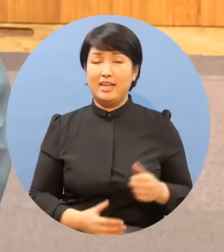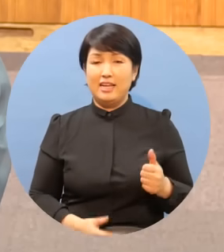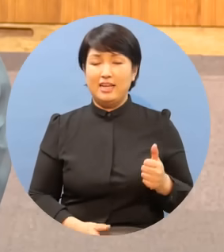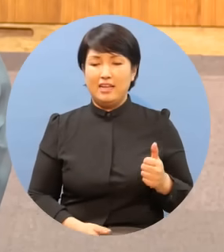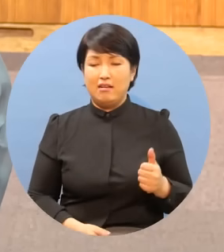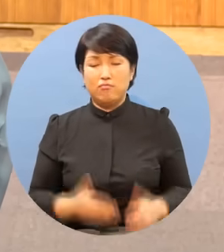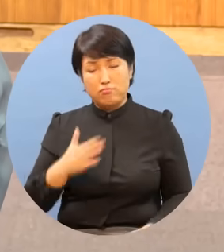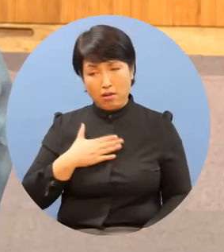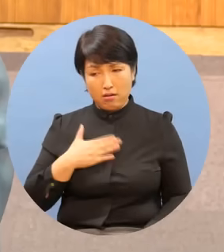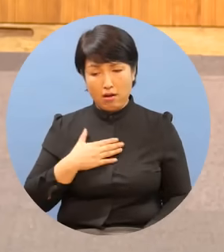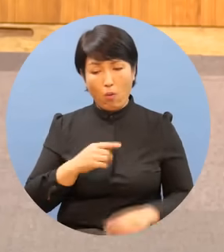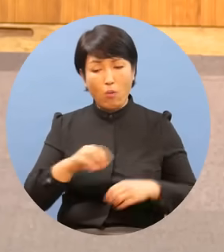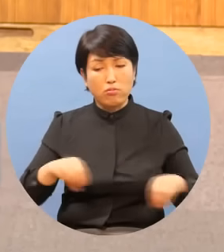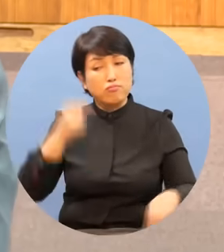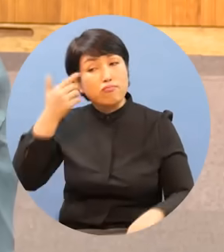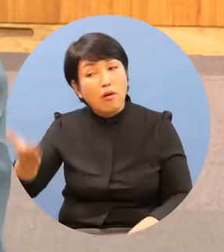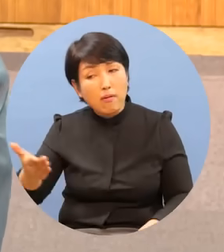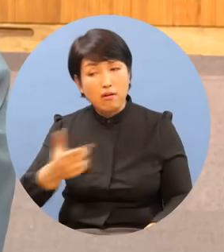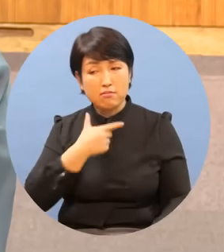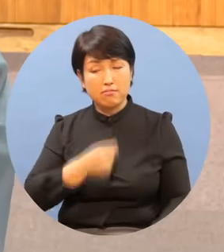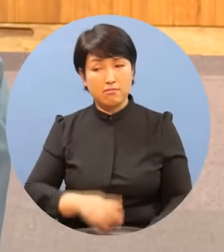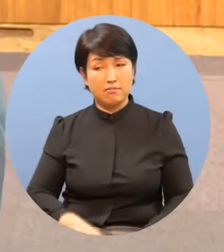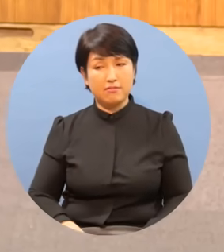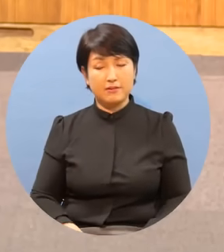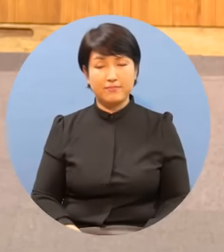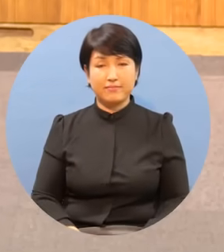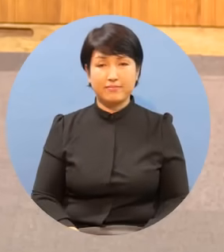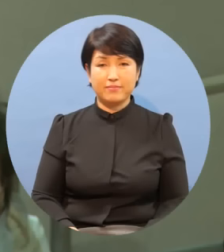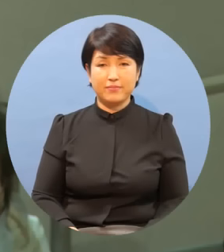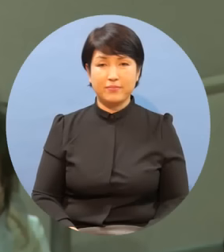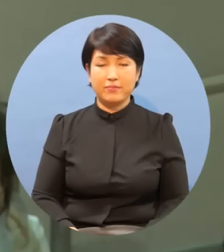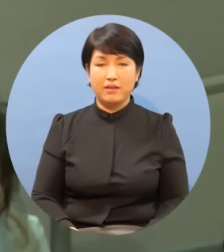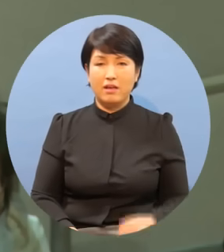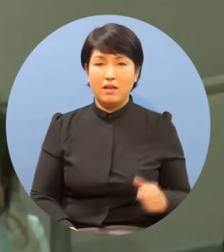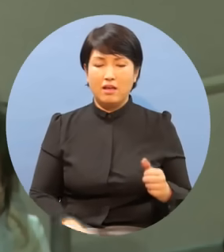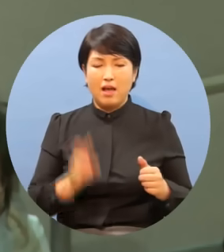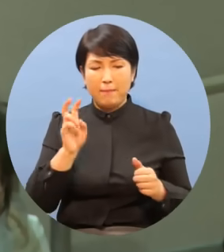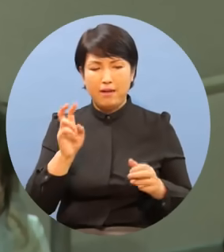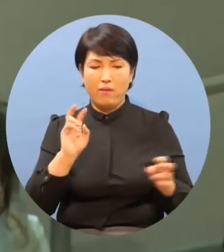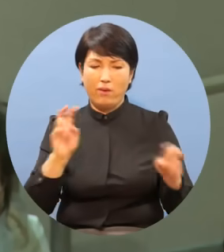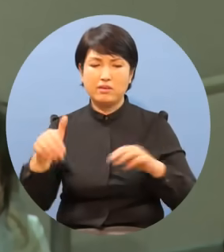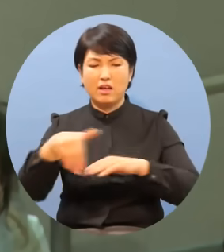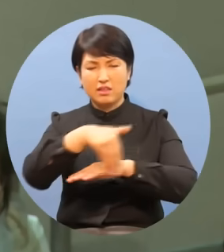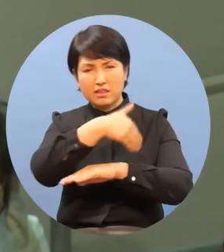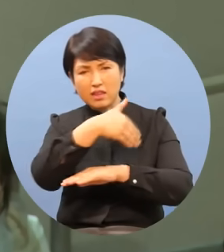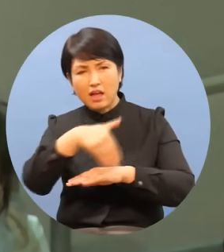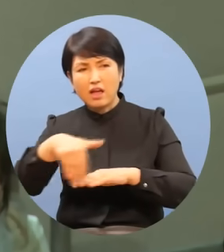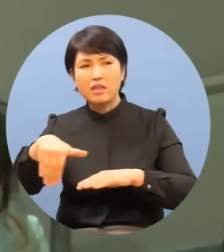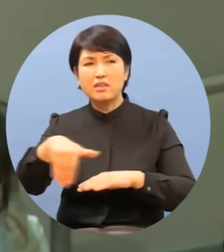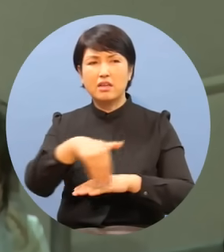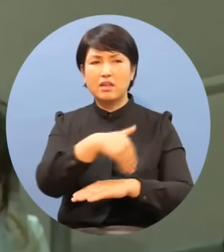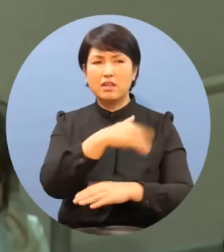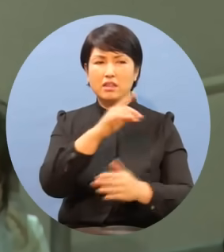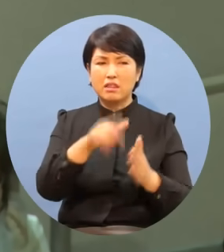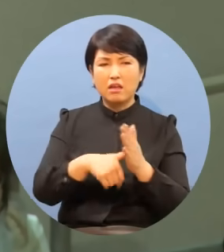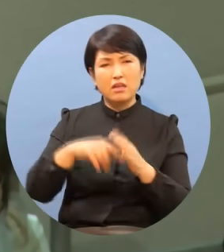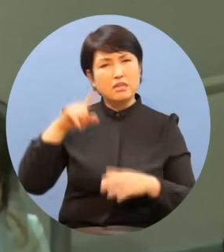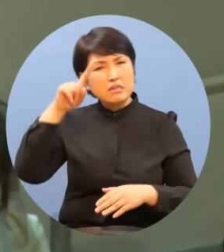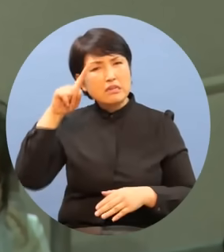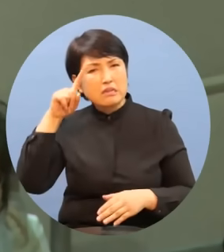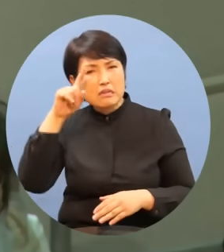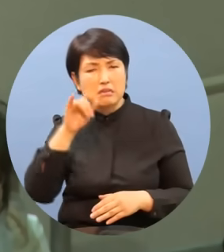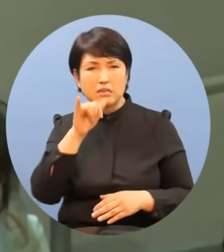아마 제가 그걸 물어봐야지, 자기한테. 아마 직장에 다니는 어떤 직장인들의 스트레스